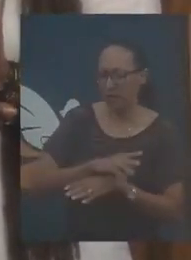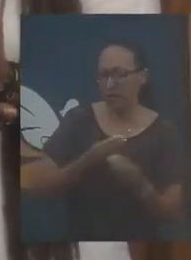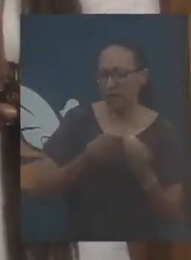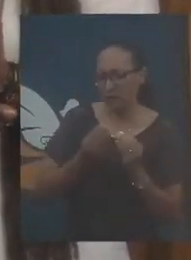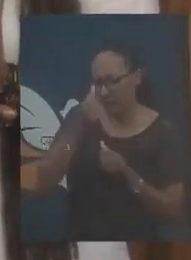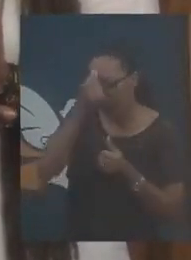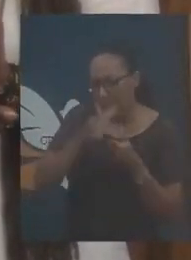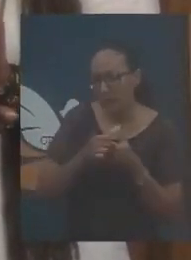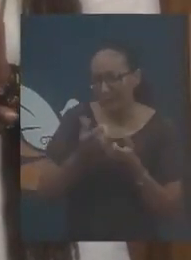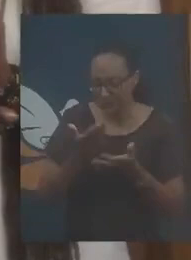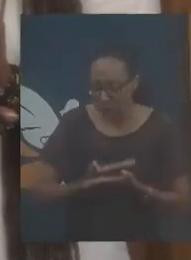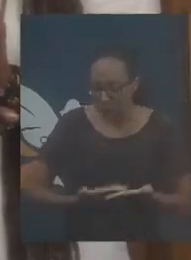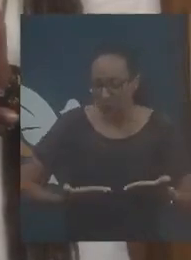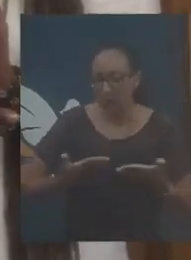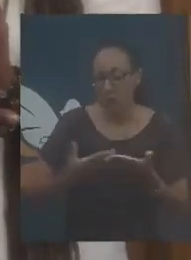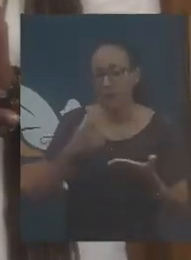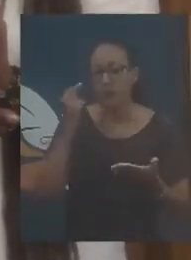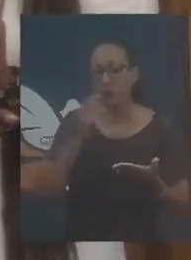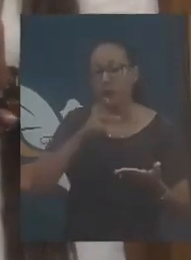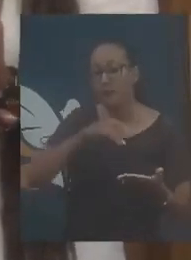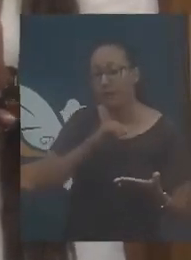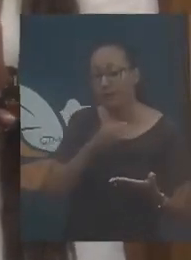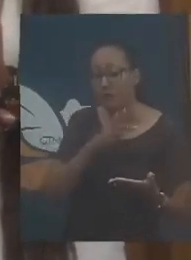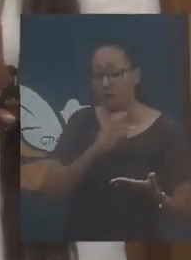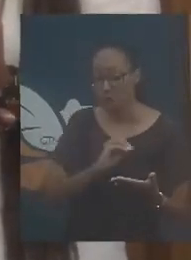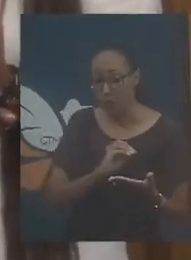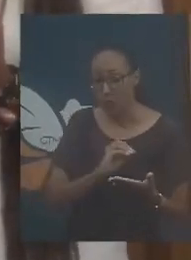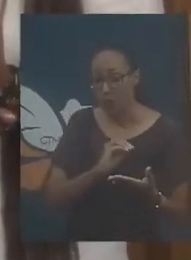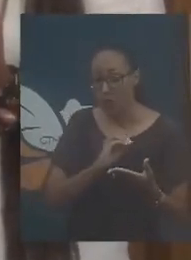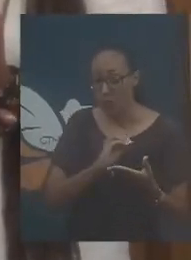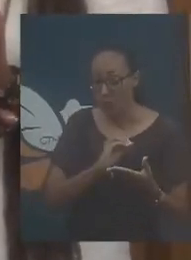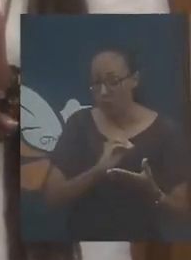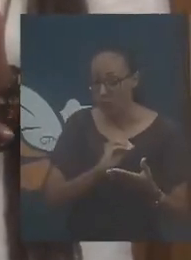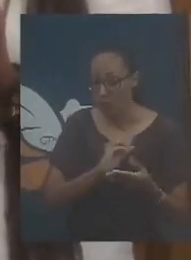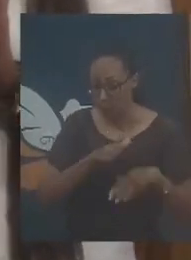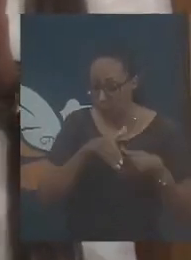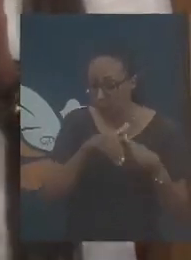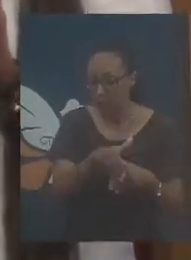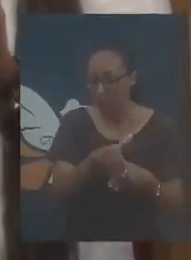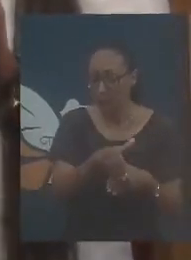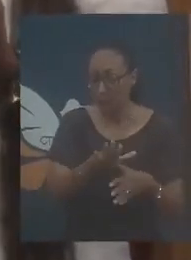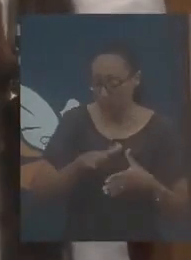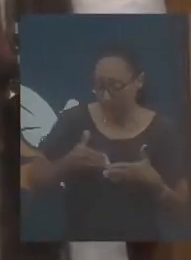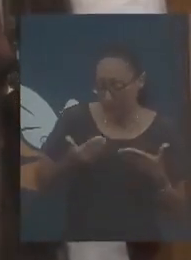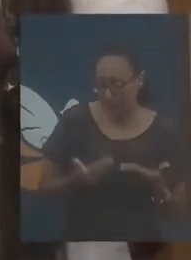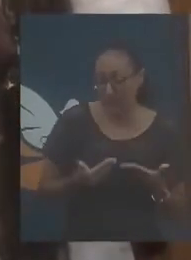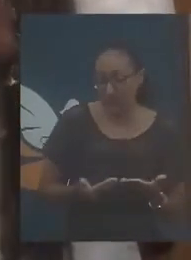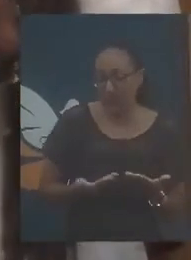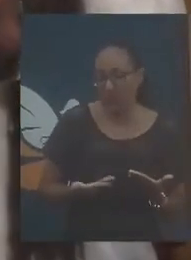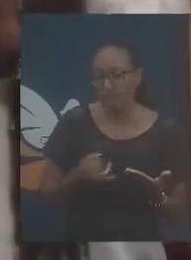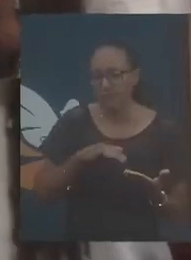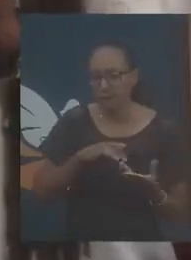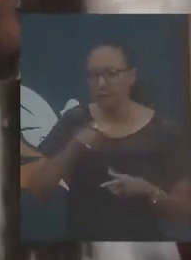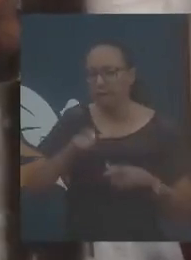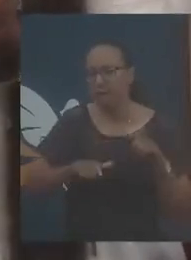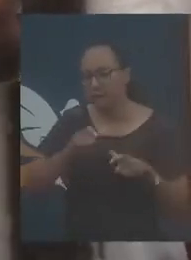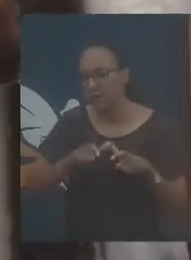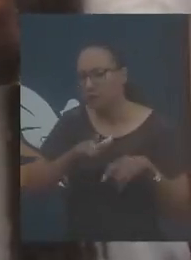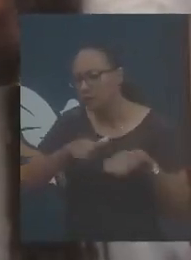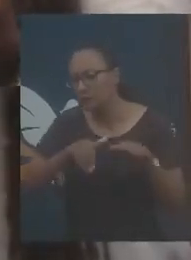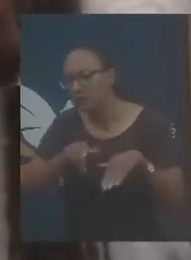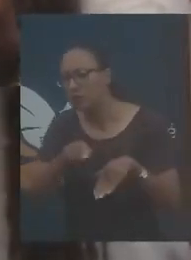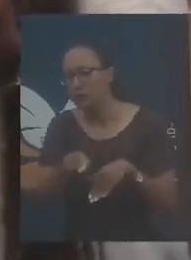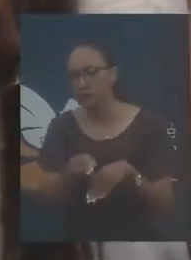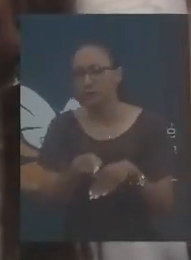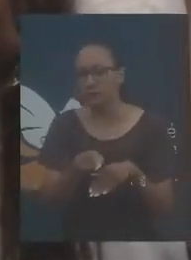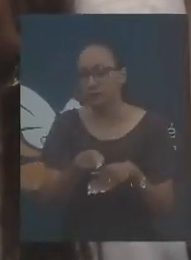la situation de Hervé Pinto persiste jusqu'à aujourd'hui, c'est parce qu'il y a des gens derrière qui fonctionnent avec